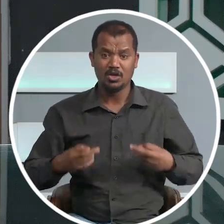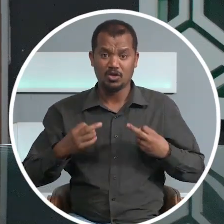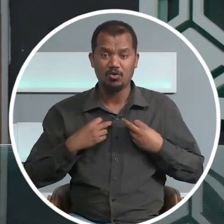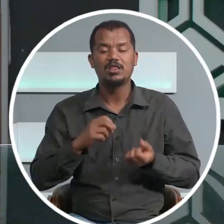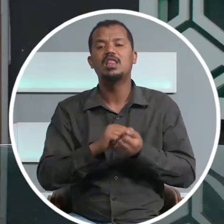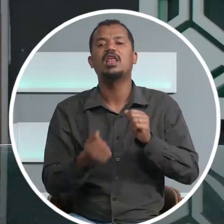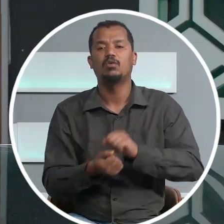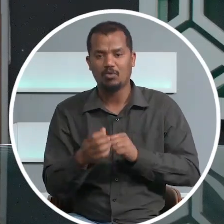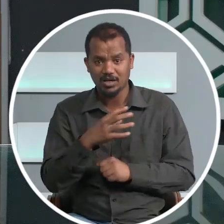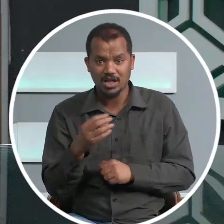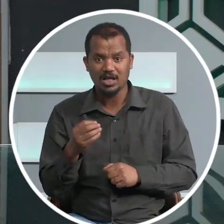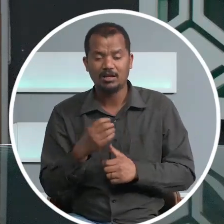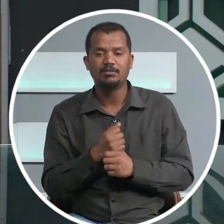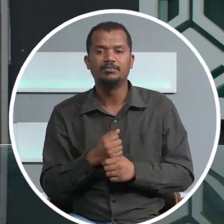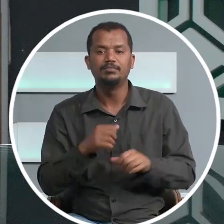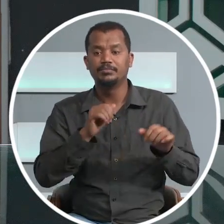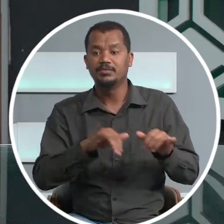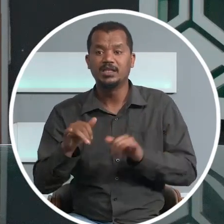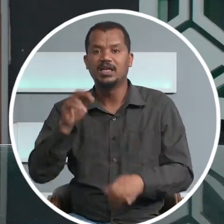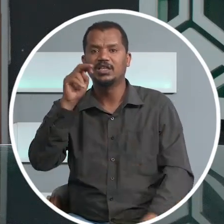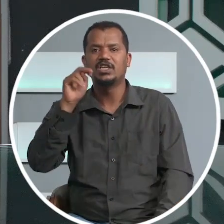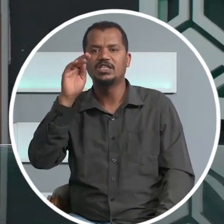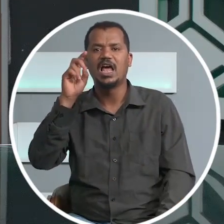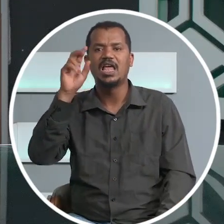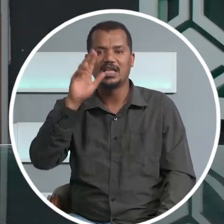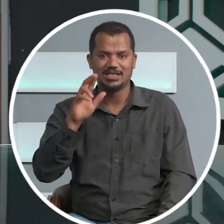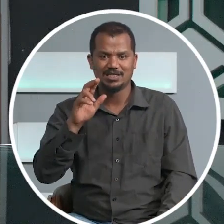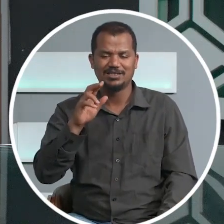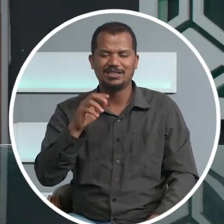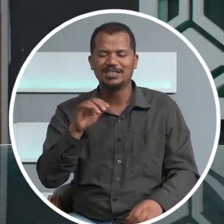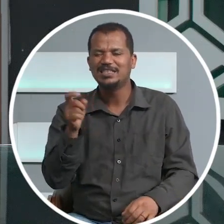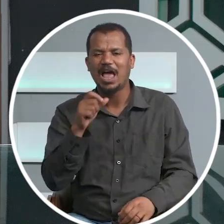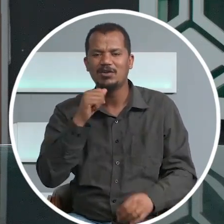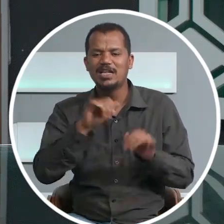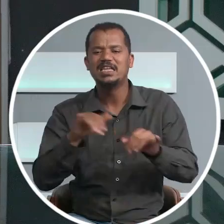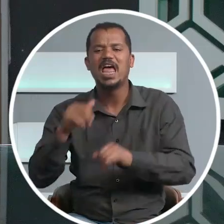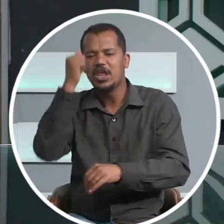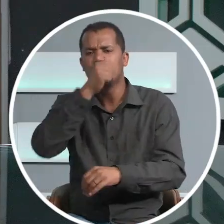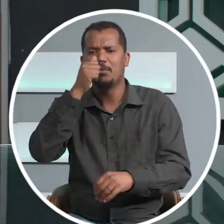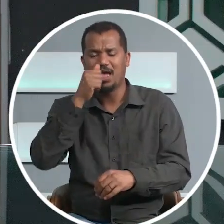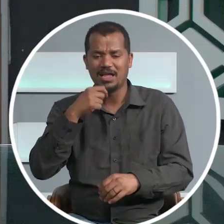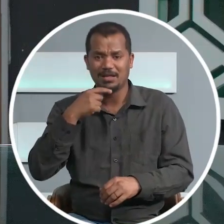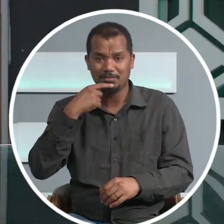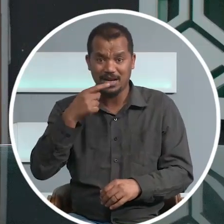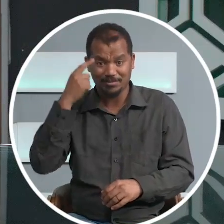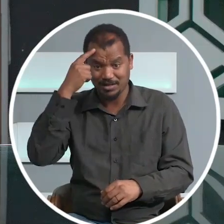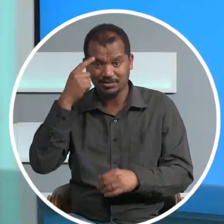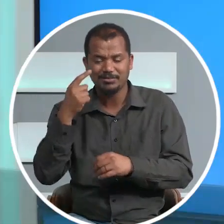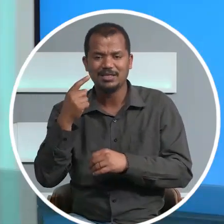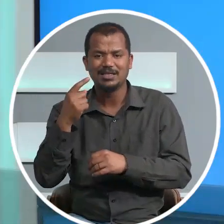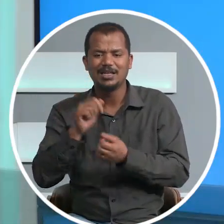ህይወት ተለውጧልና እንደ ቼሻይር ሳይሆን እንደ ኢትዮጵያ ብለን ለማሰብ የሚያስችለንን አቅም